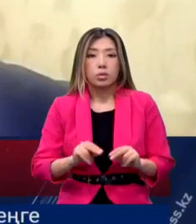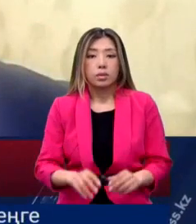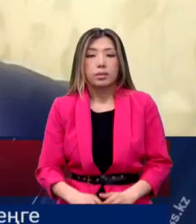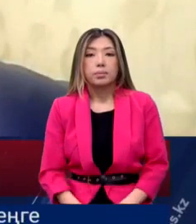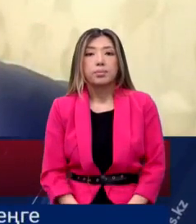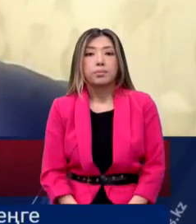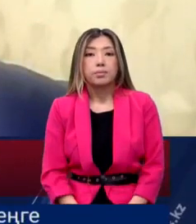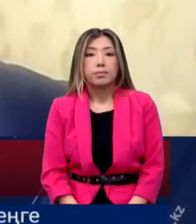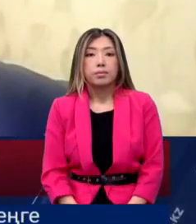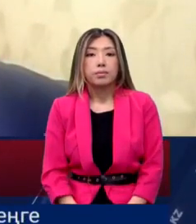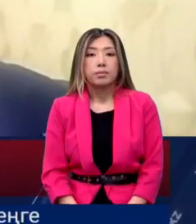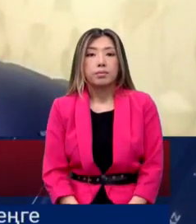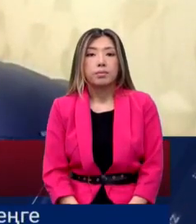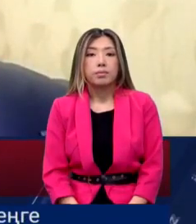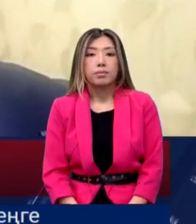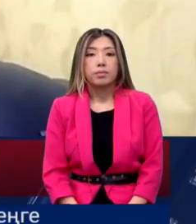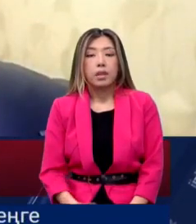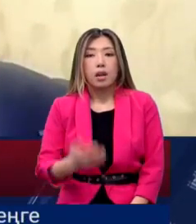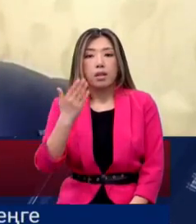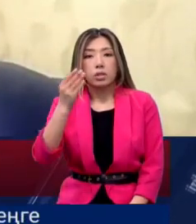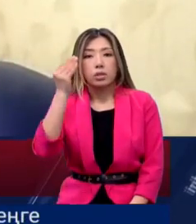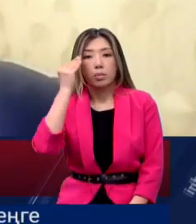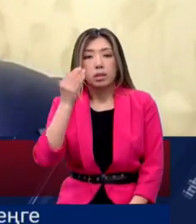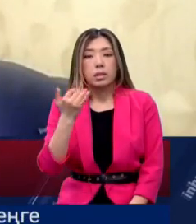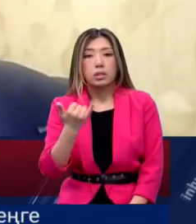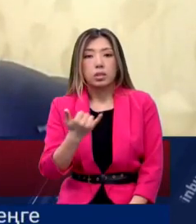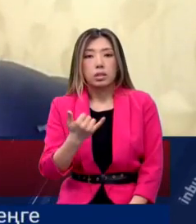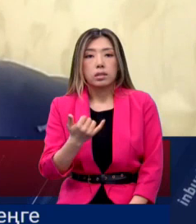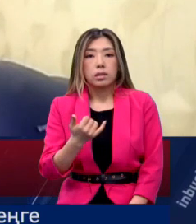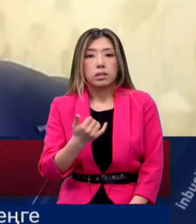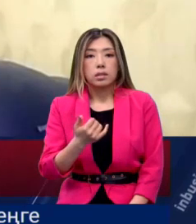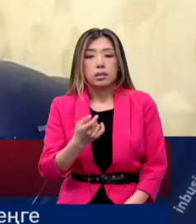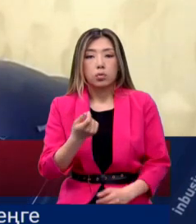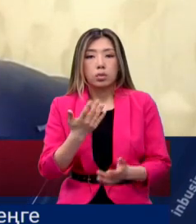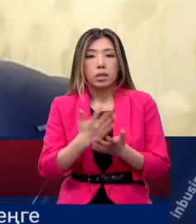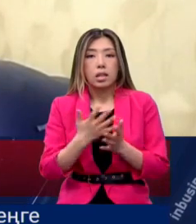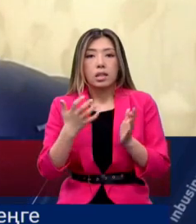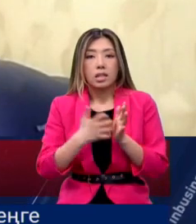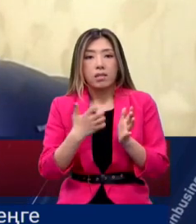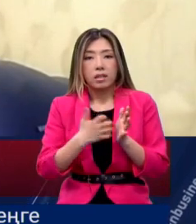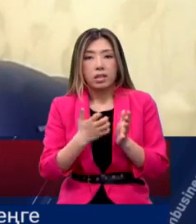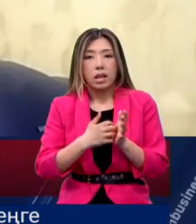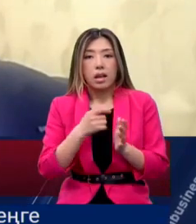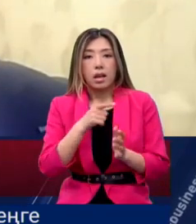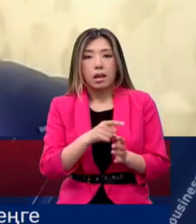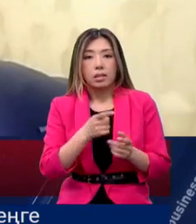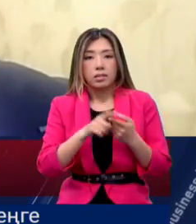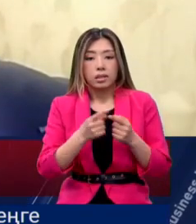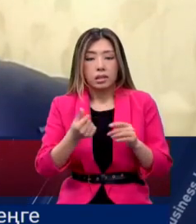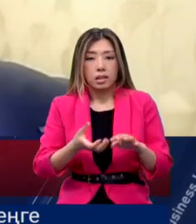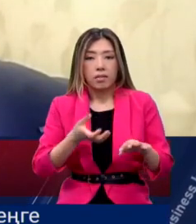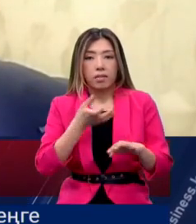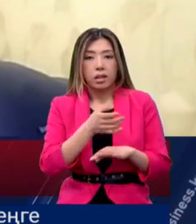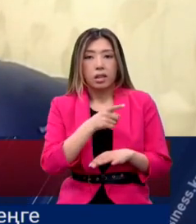посмотрим, что из этого выйдет. В таком случае, какие отрасли, на ваш взгляд, сегодня остаются, ну, скажем так, недооцененными в Казахстане, вот с точки зрения вложения денег?